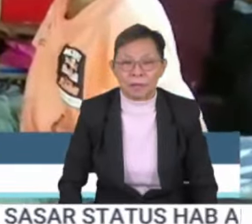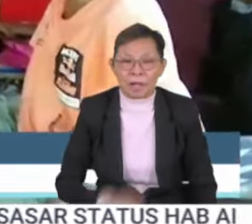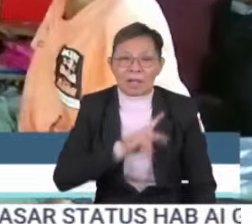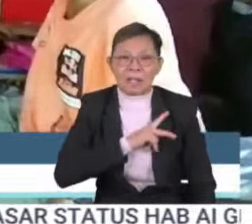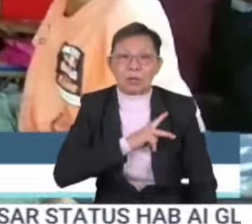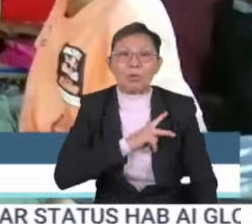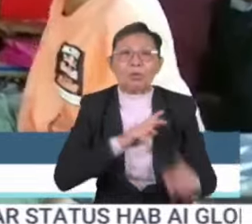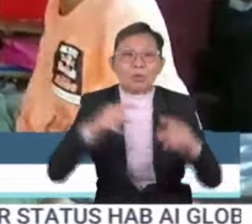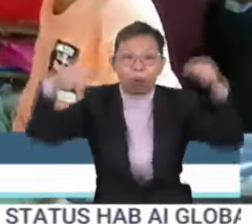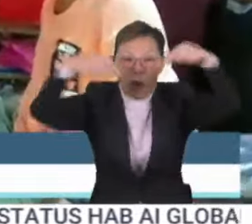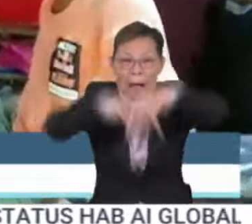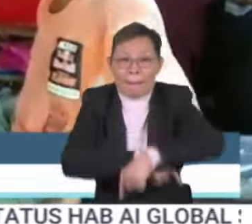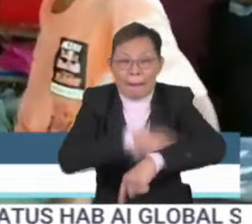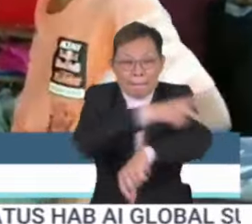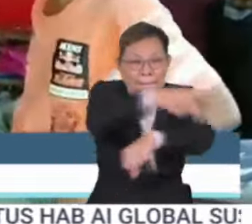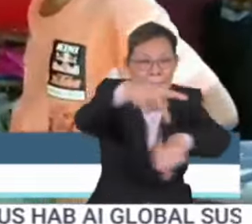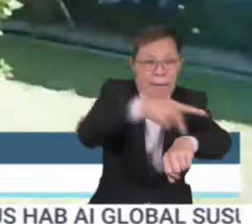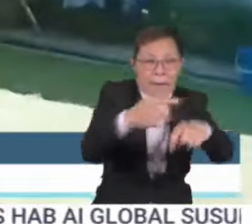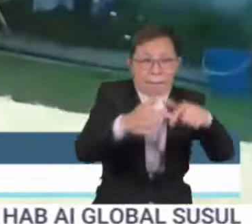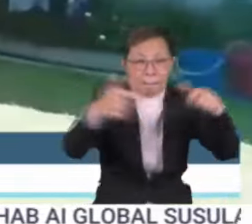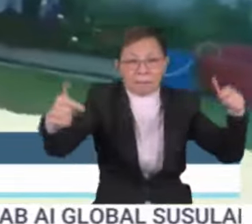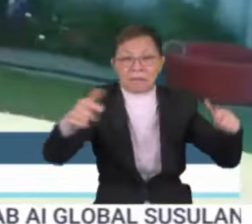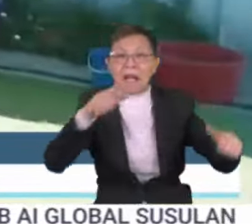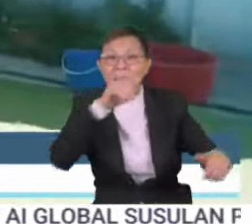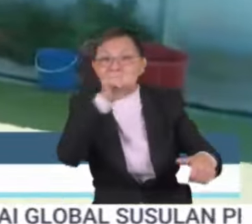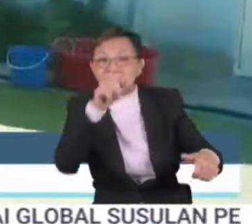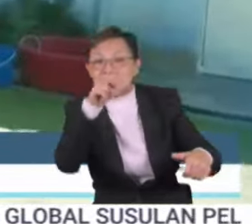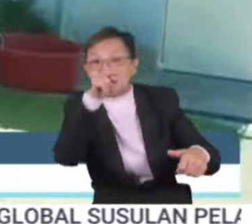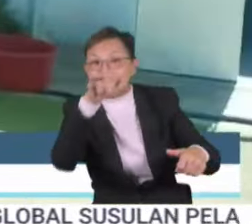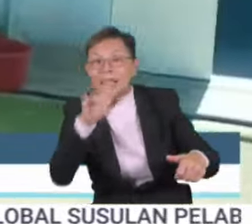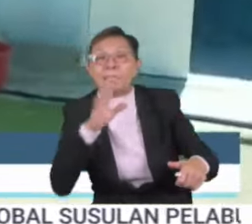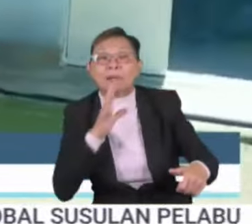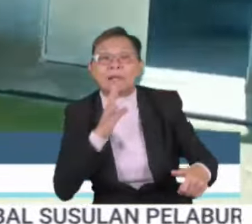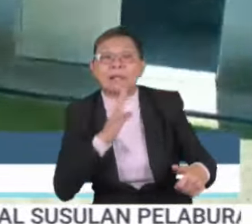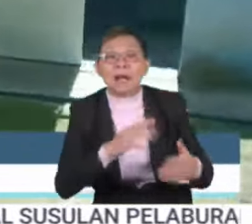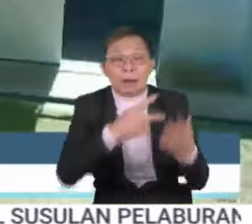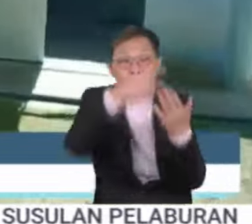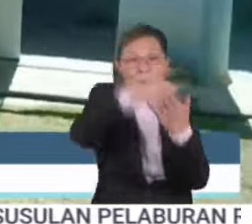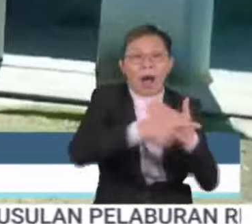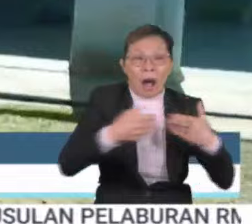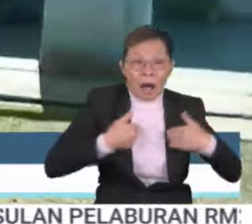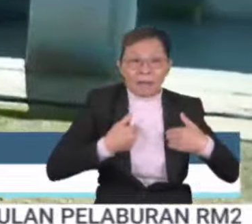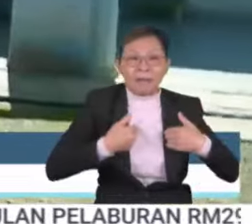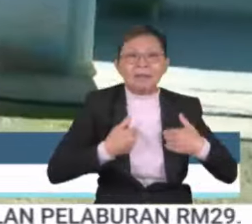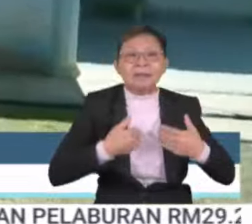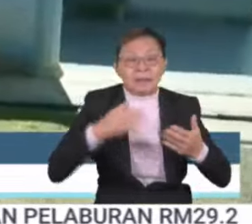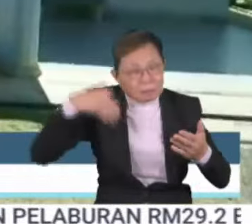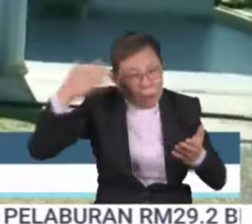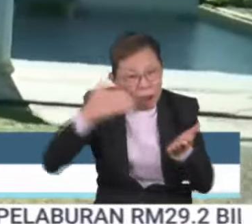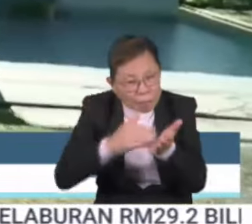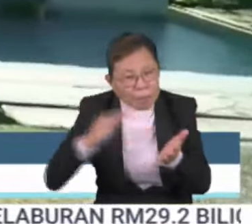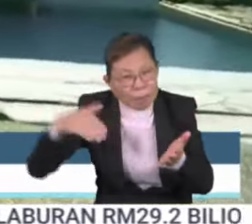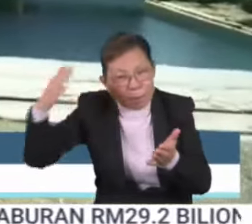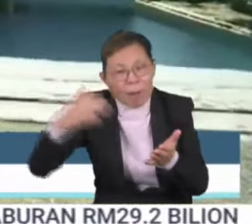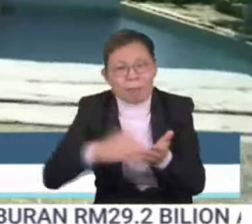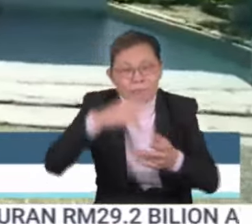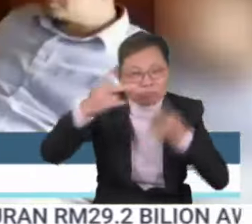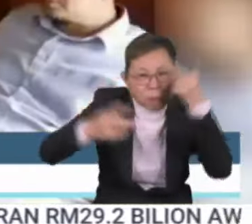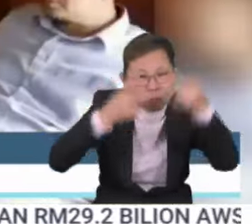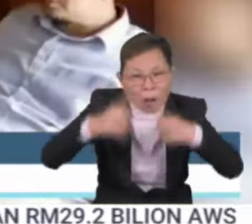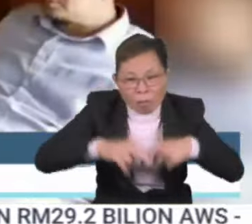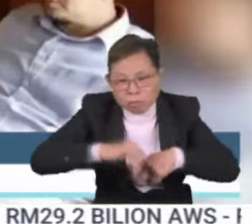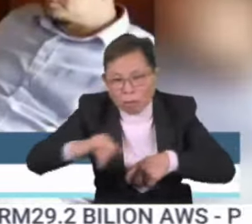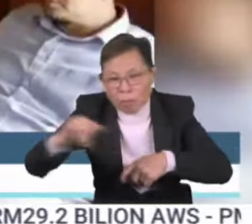Ketua UMNO Bahagian Padang Besar Ruzaini Rais berkata program itu diadakan secara berkala dengan menjelajah ke segenap DUN